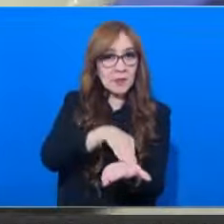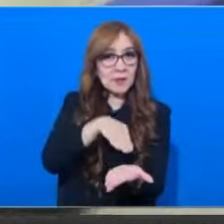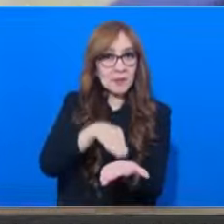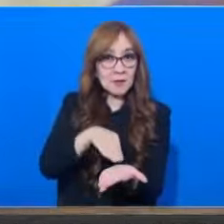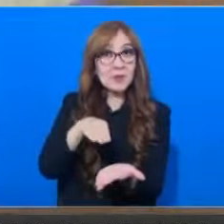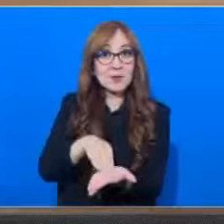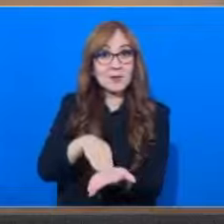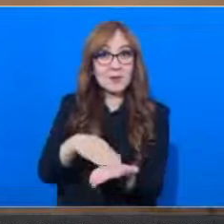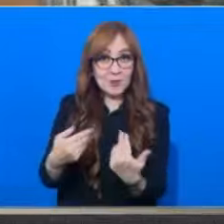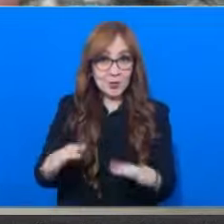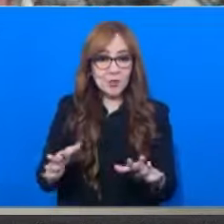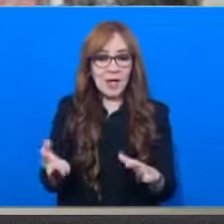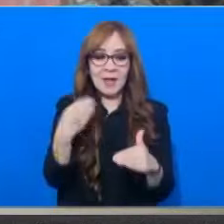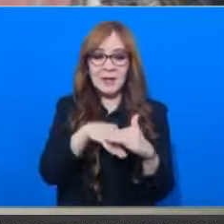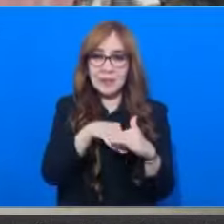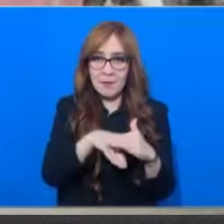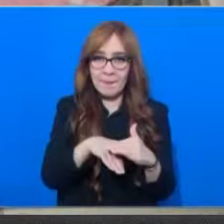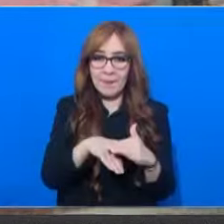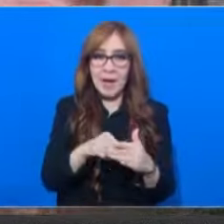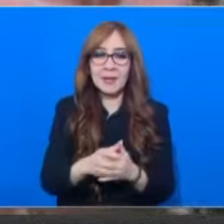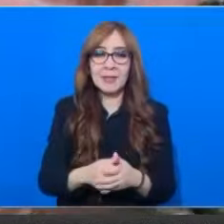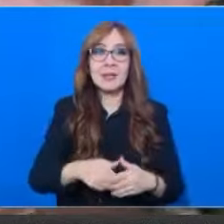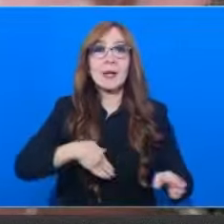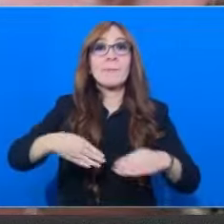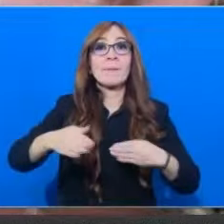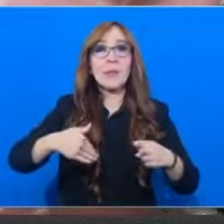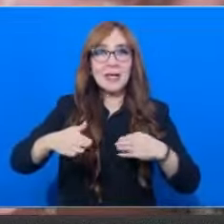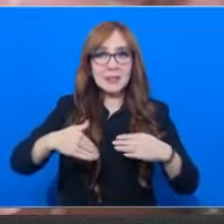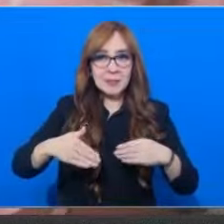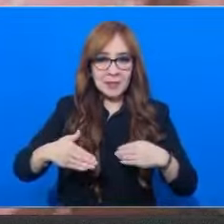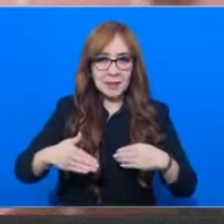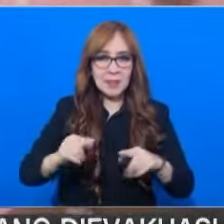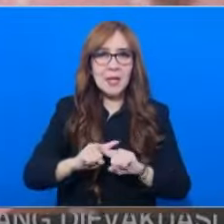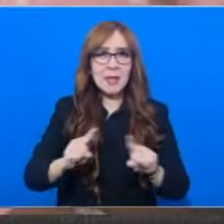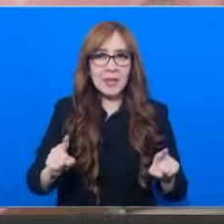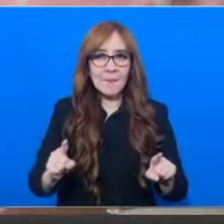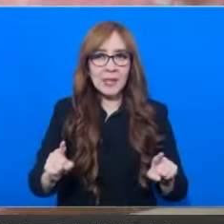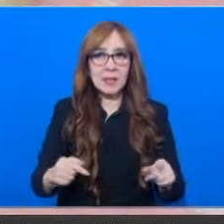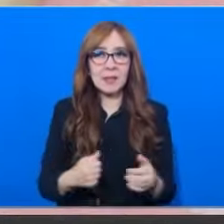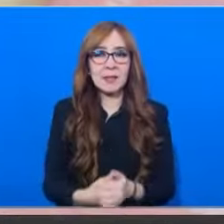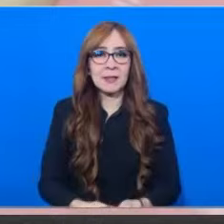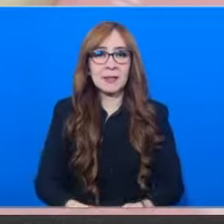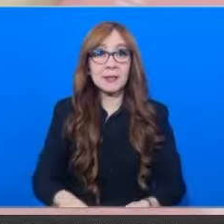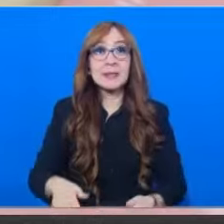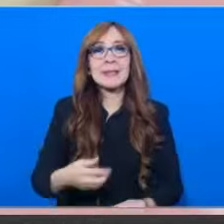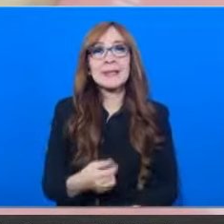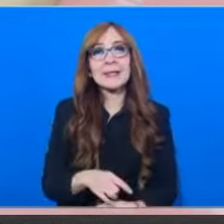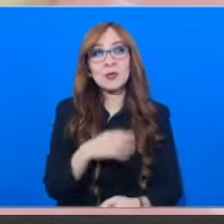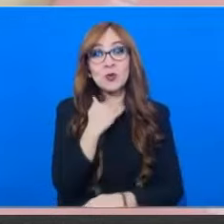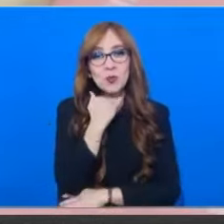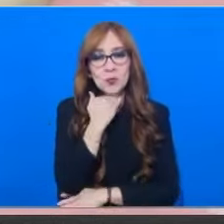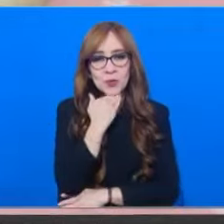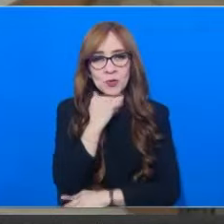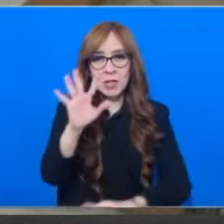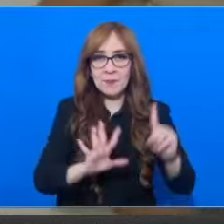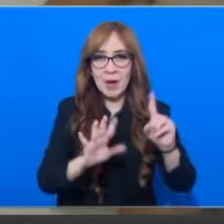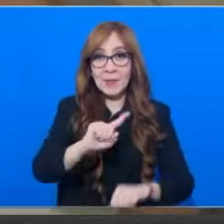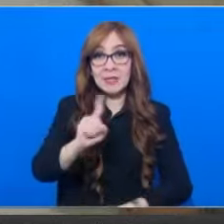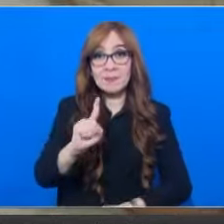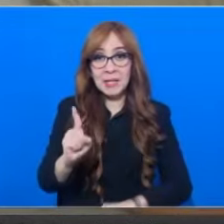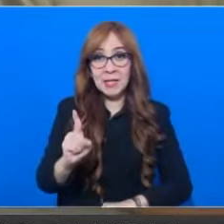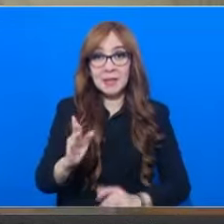ketan disimpan di atas plastik. Sebelum dipotong, ketan harus didinginkan terlebih dahulu sekitar 10 hingga 15 menit. Setelah dingin, ketan dipotong menjadi